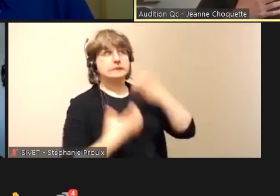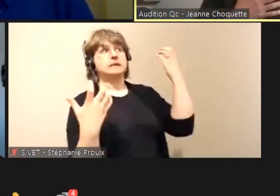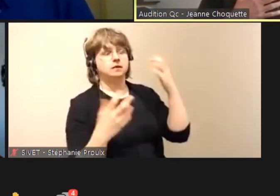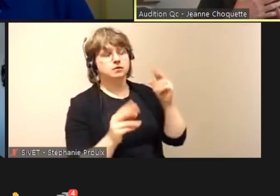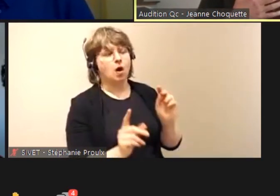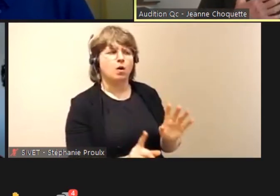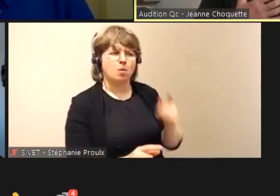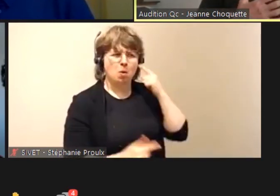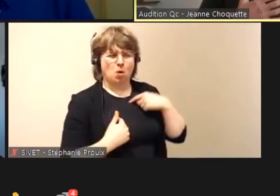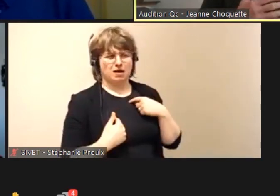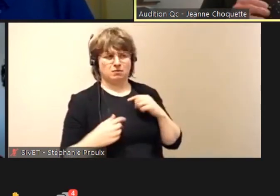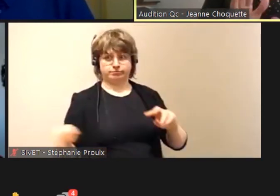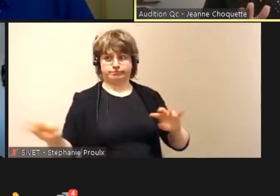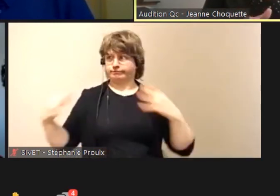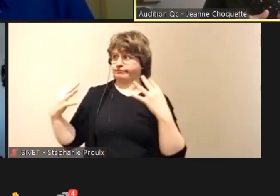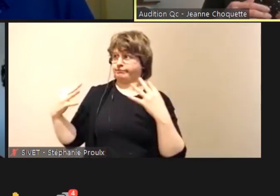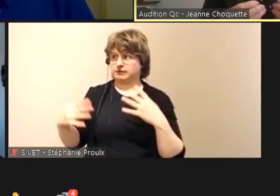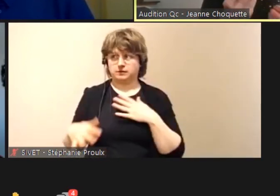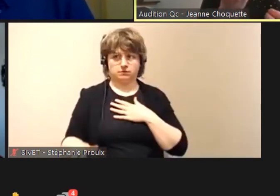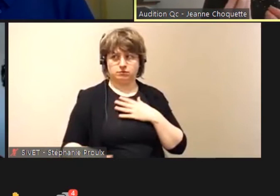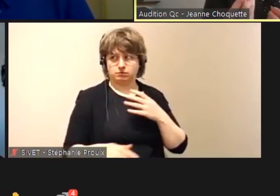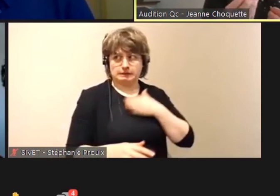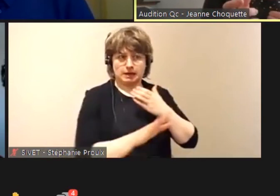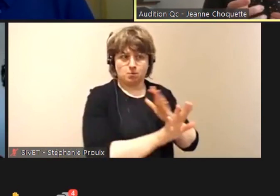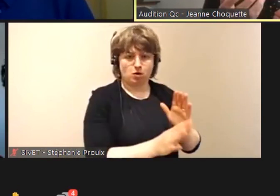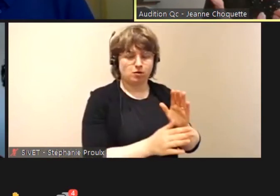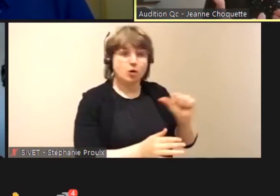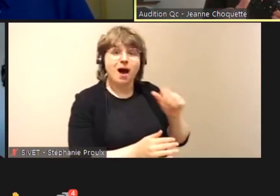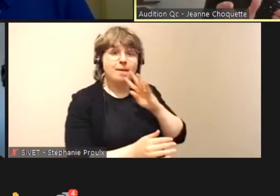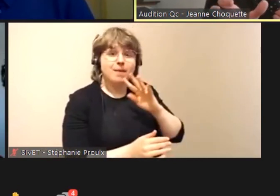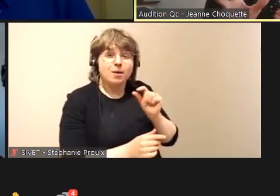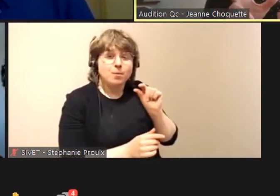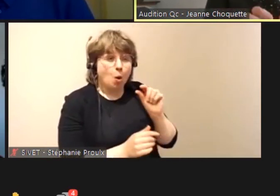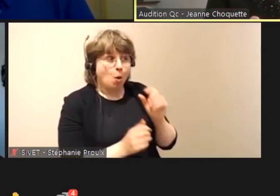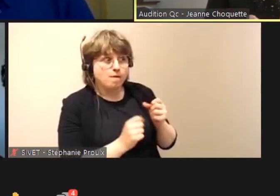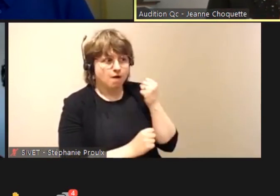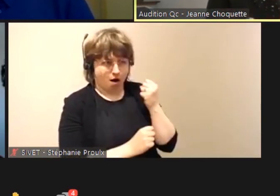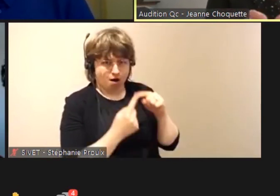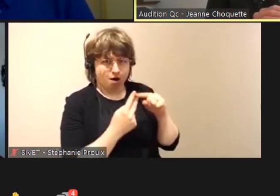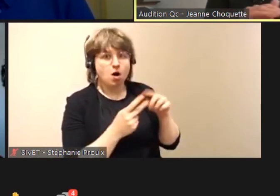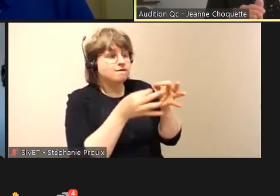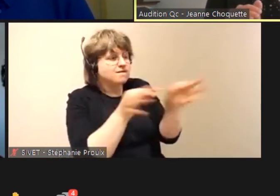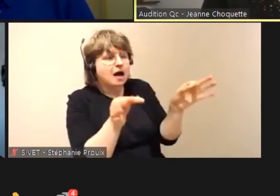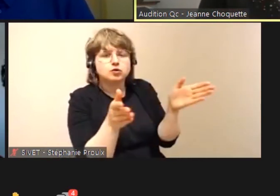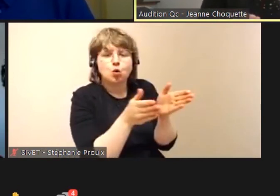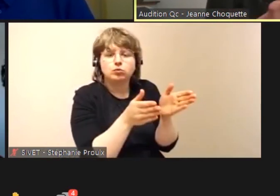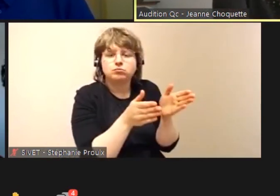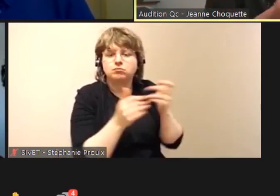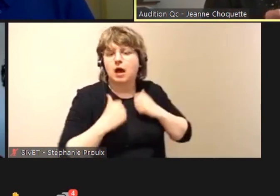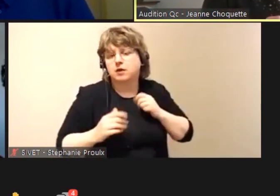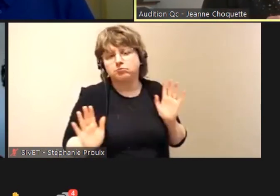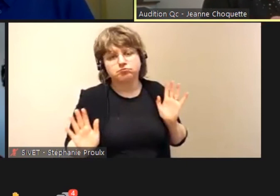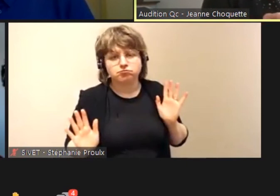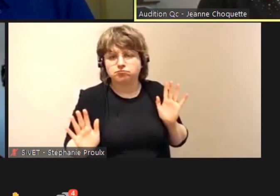c'est humiliant pour nous, c'est humiliant de ne pas crier, parler juste un peu plus fort, plus clairement, des phrases plus courtes. Il